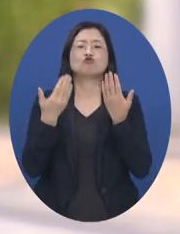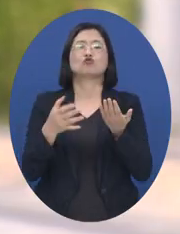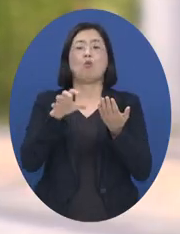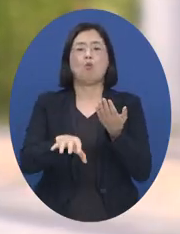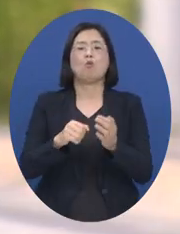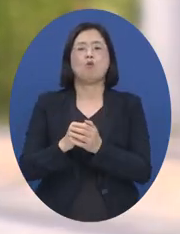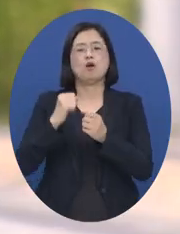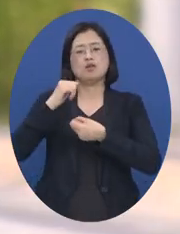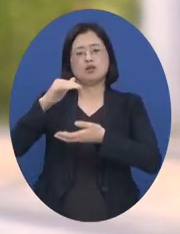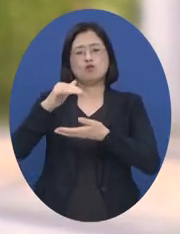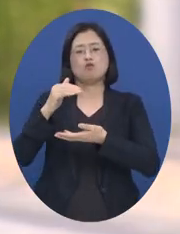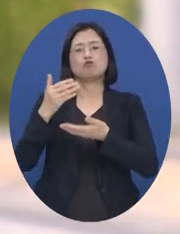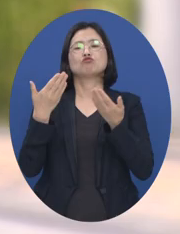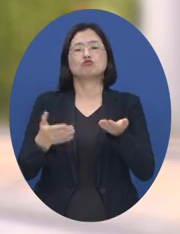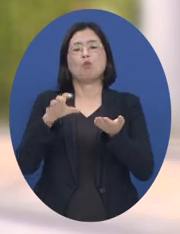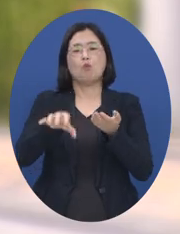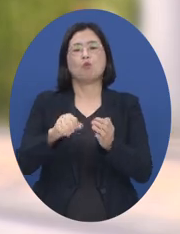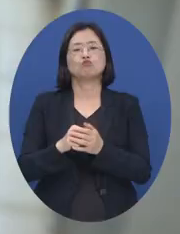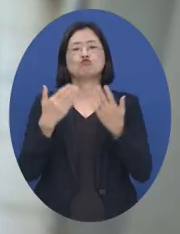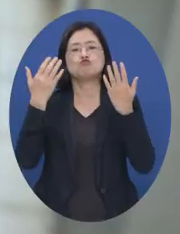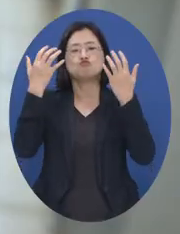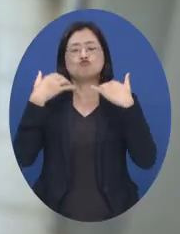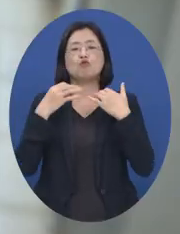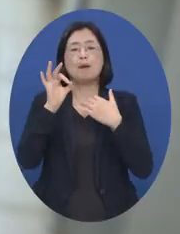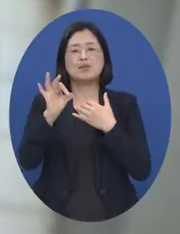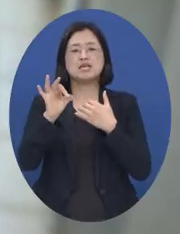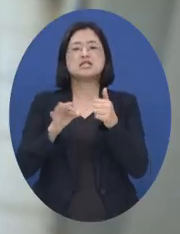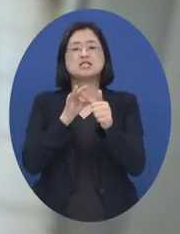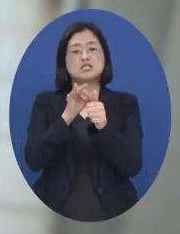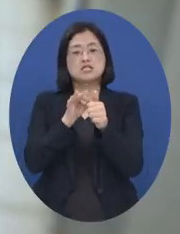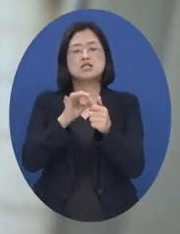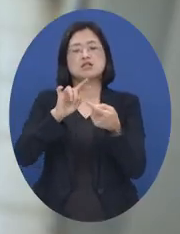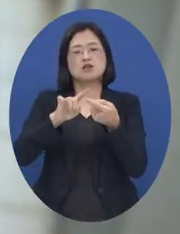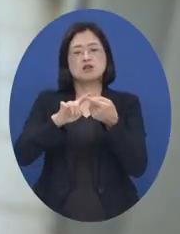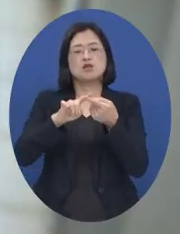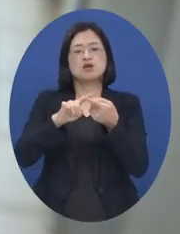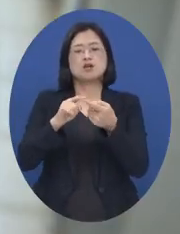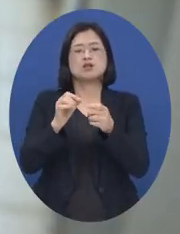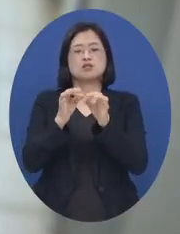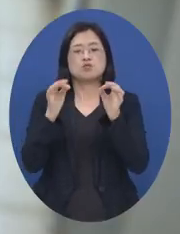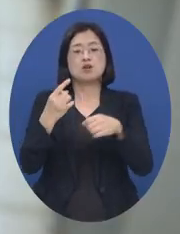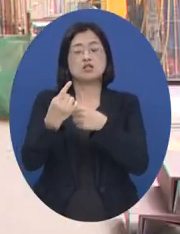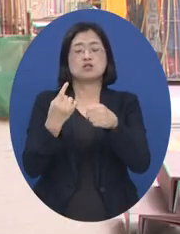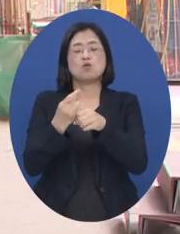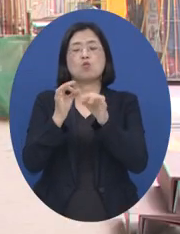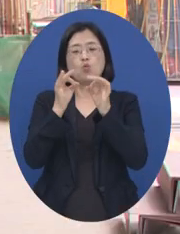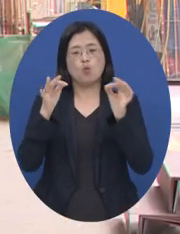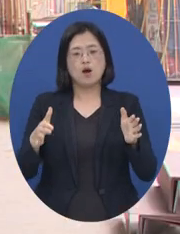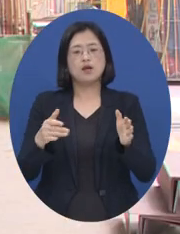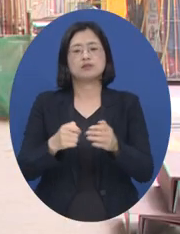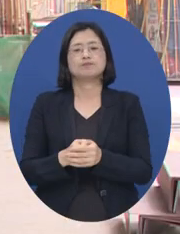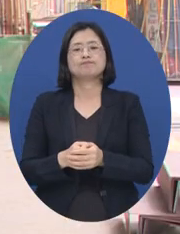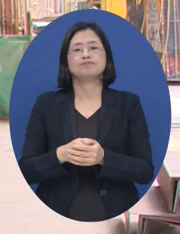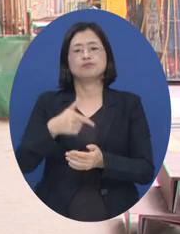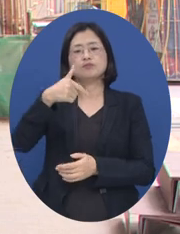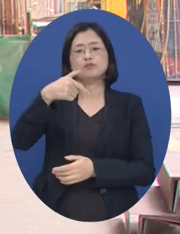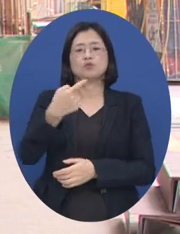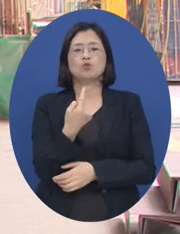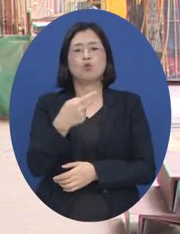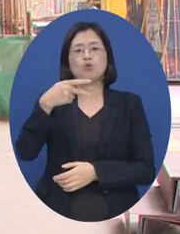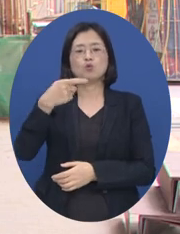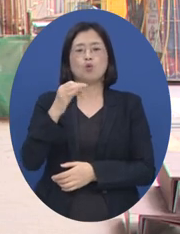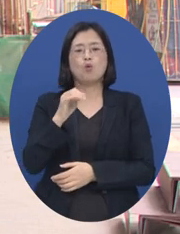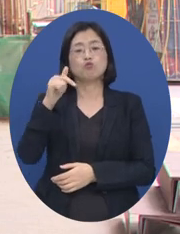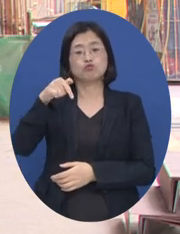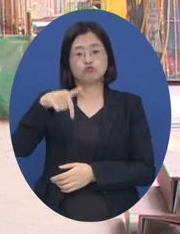특수고용직 노동자 휴가비 지원까지 경기도는 지난 1년간 노동 구글 신설할 노동이 존중받는 세상을